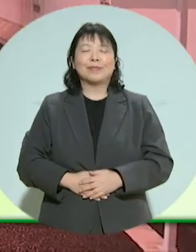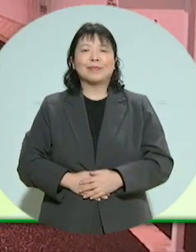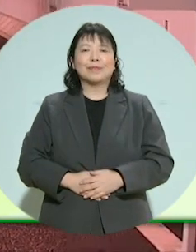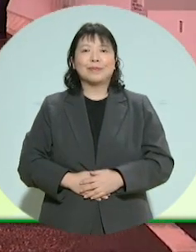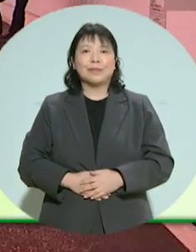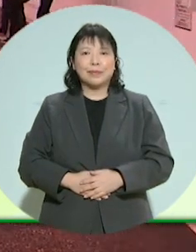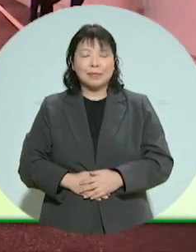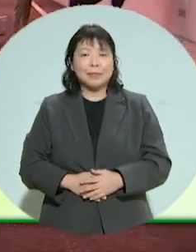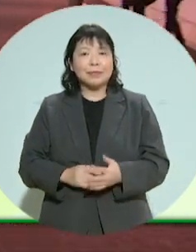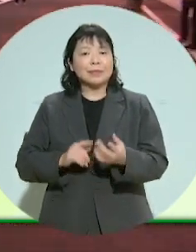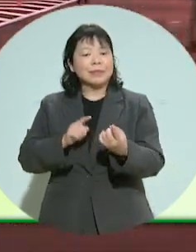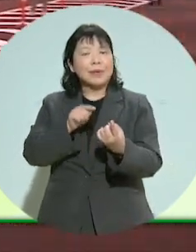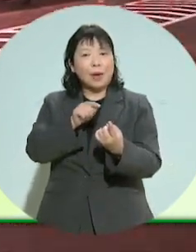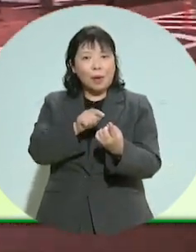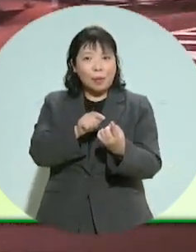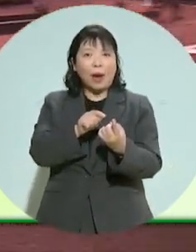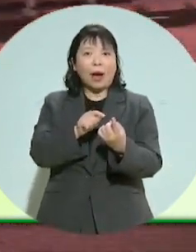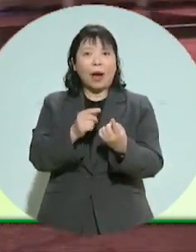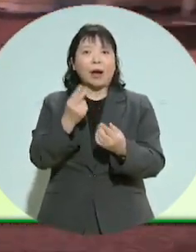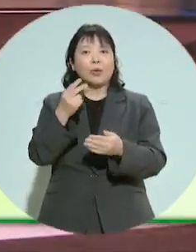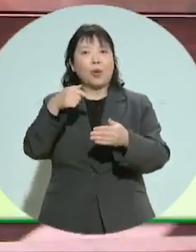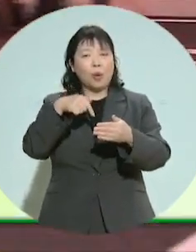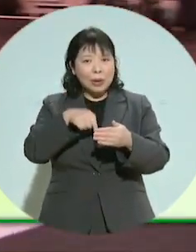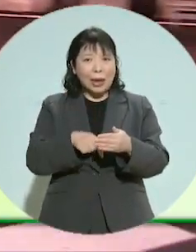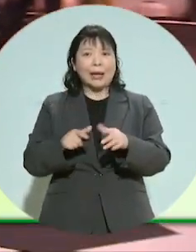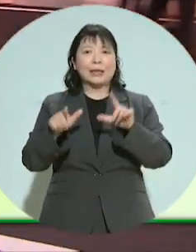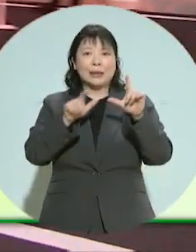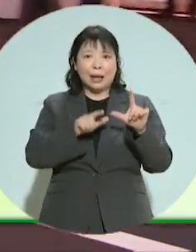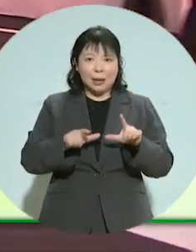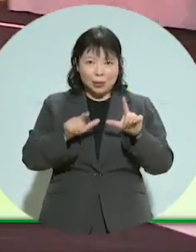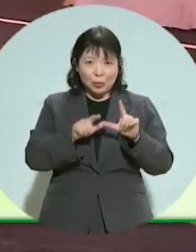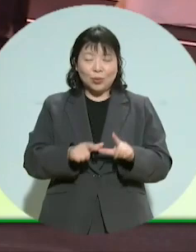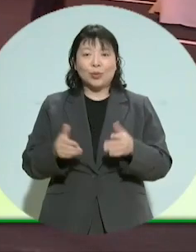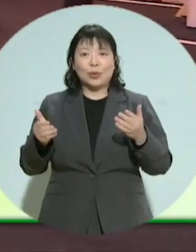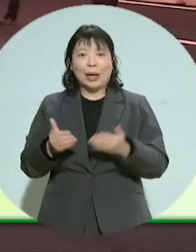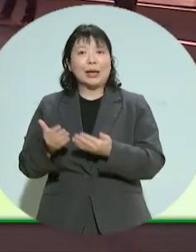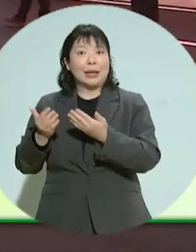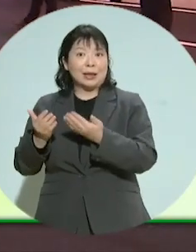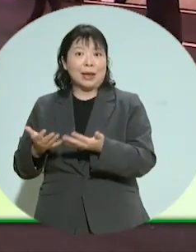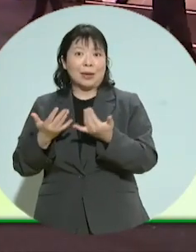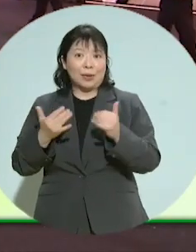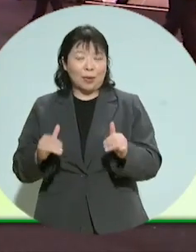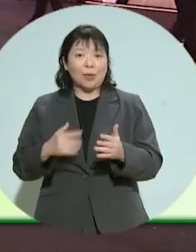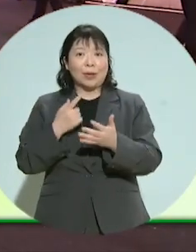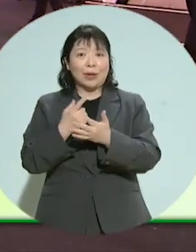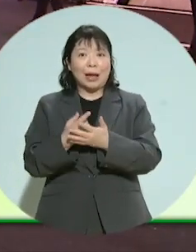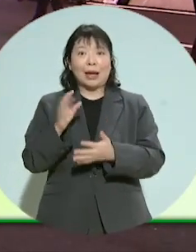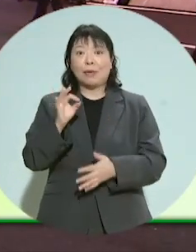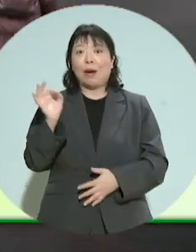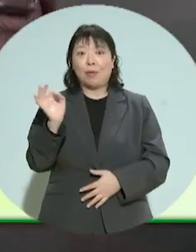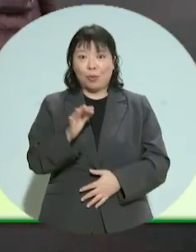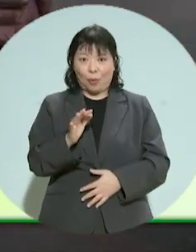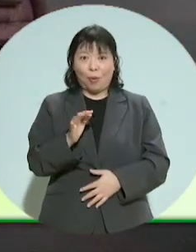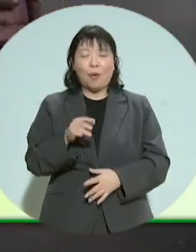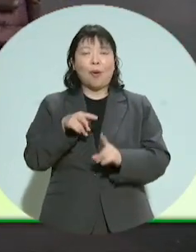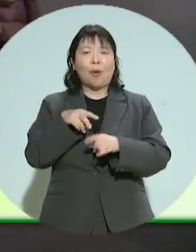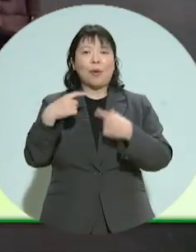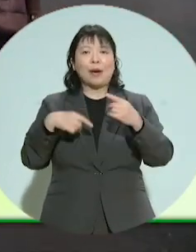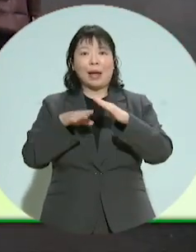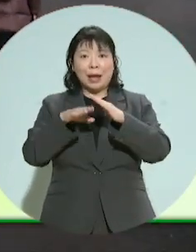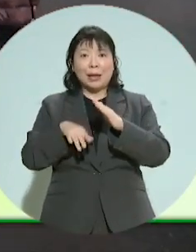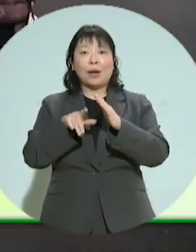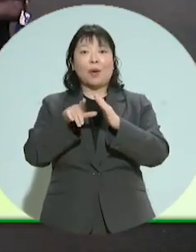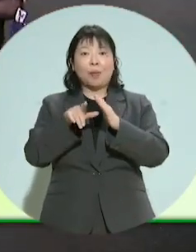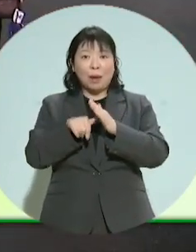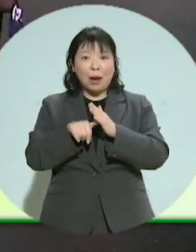対象は都内在住、在勤、在学の人で、参加費は無料です。小学生以下の場合は保